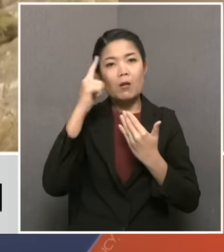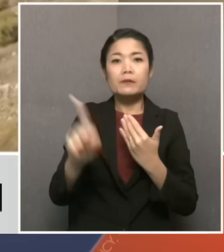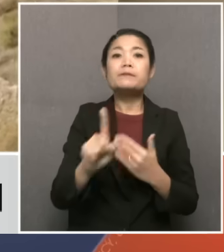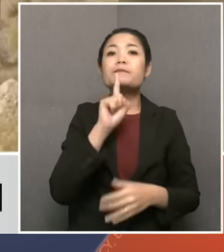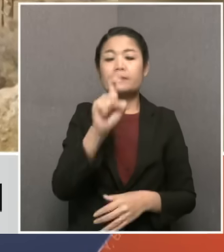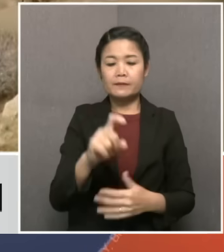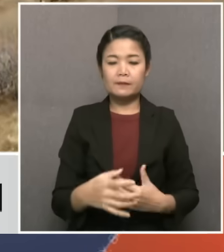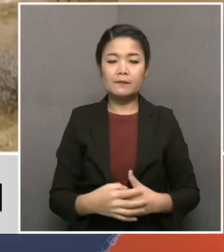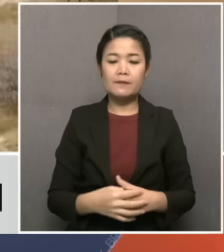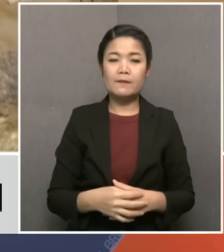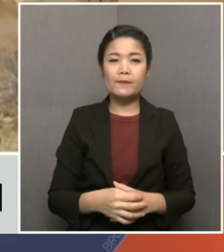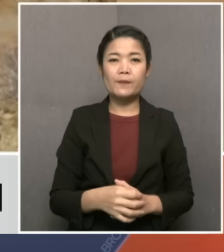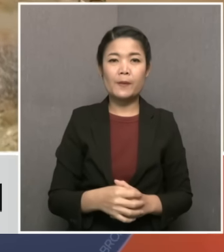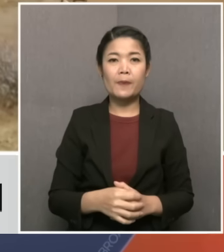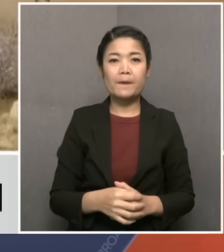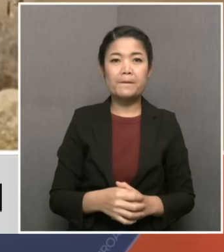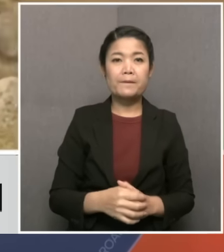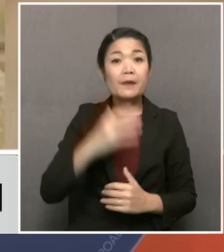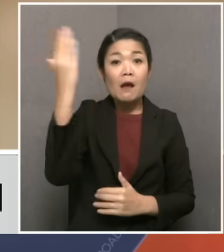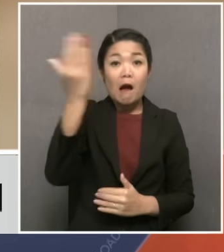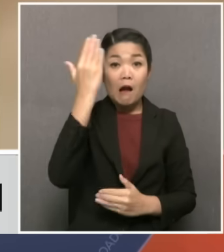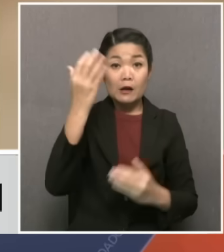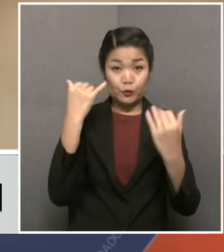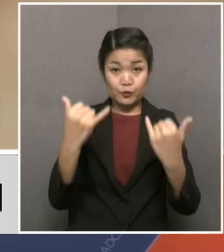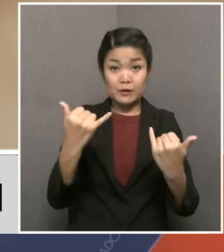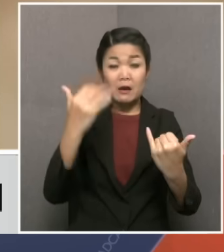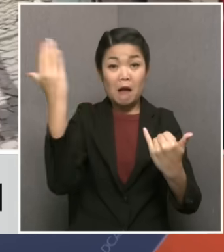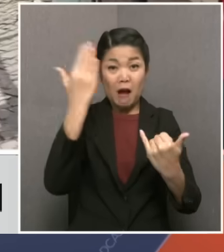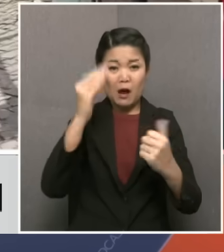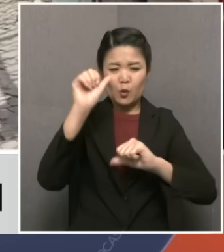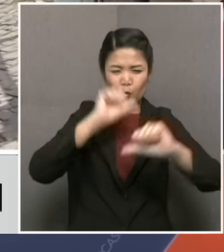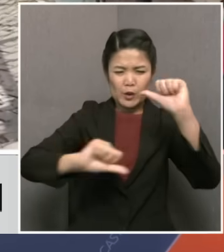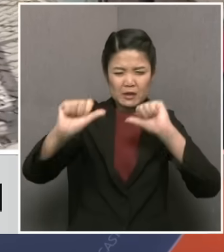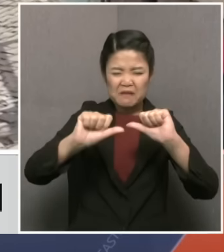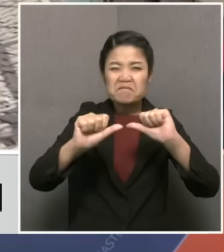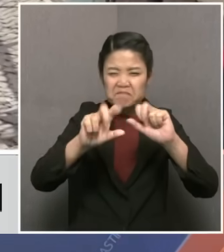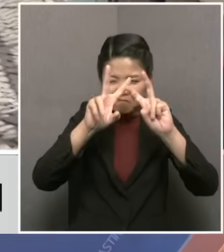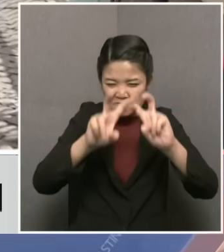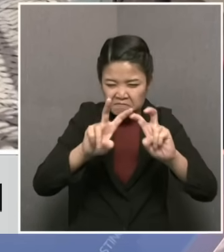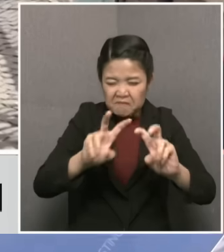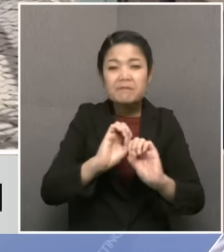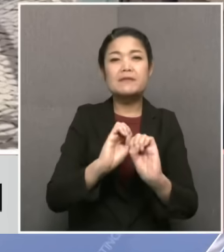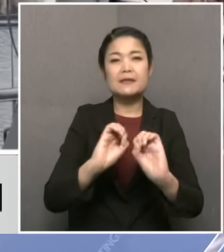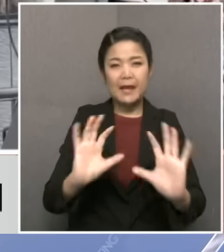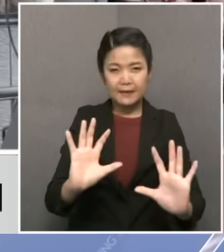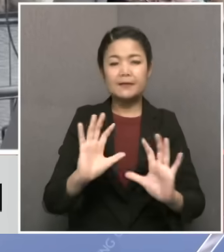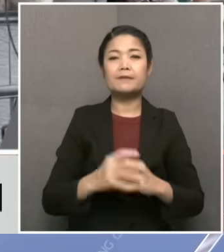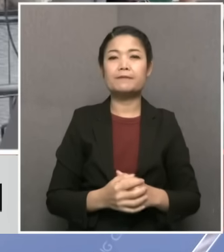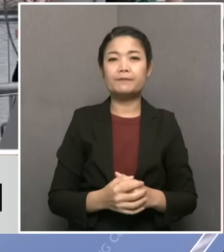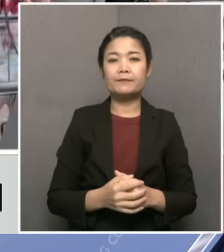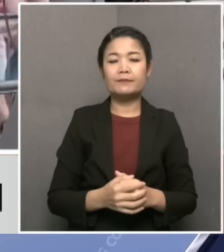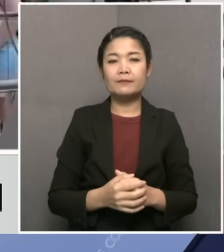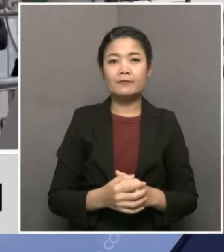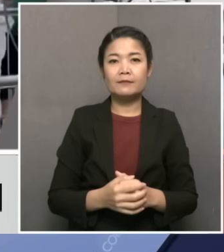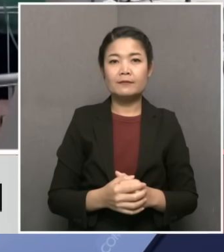ครับสภาพอากาศในขณะนี้นะครับวิทยาศาสตร์มันมีความชัดเจนมากนะครับว่าปีนี้เองนะ